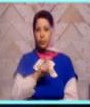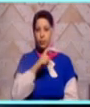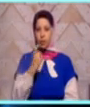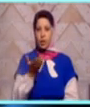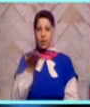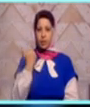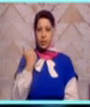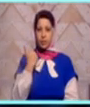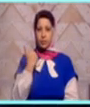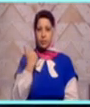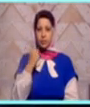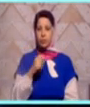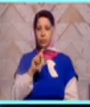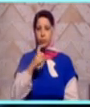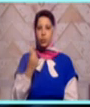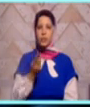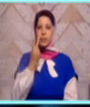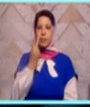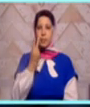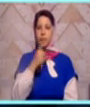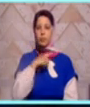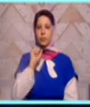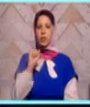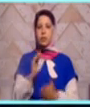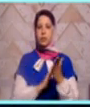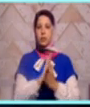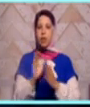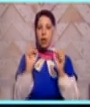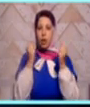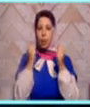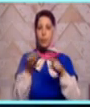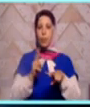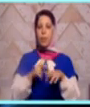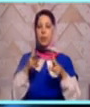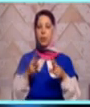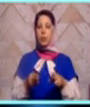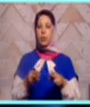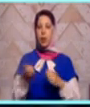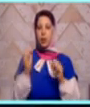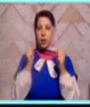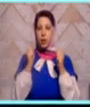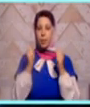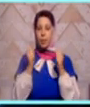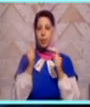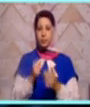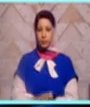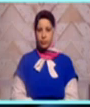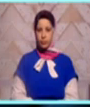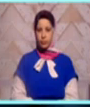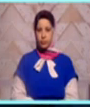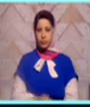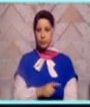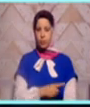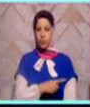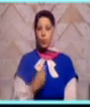يعني شكاوي المواطنين الخاصه ب يعني الكهرباء والانقطاعات زادت، وصلت الى 21,000 شكوى.